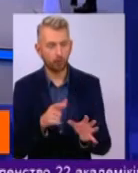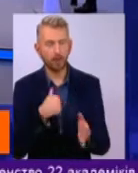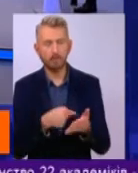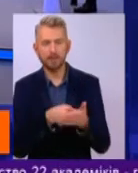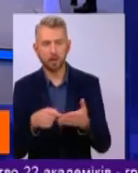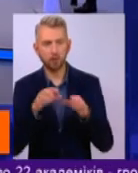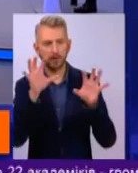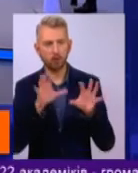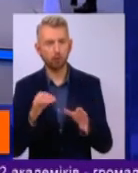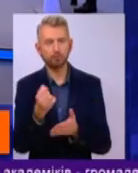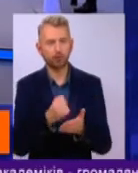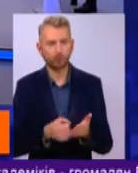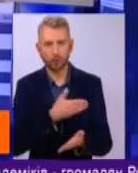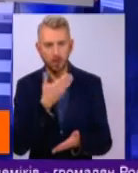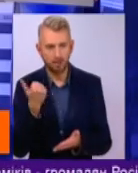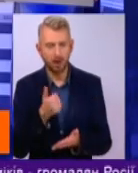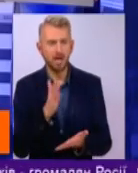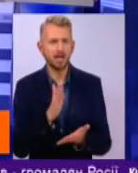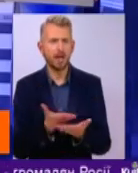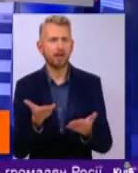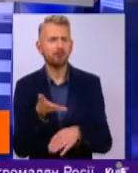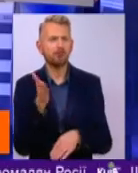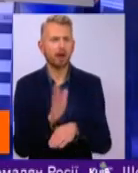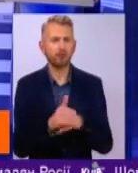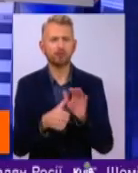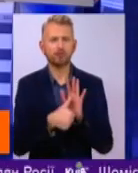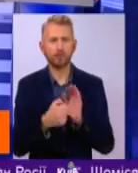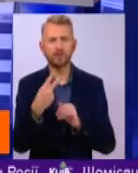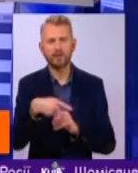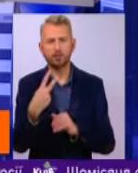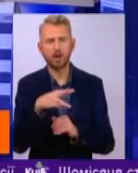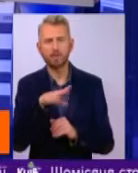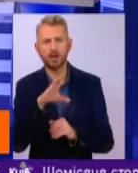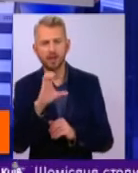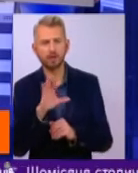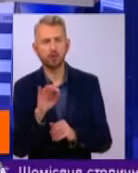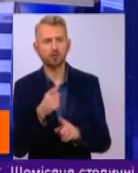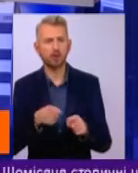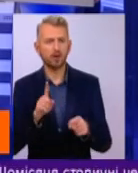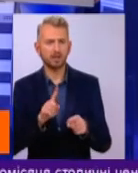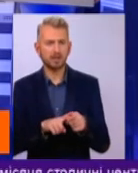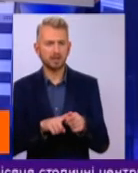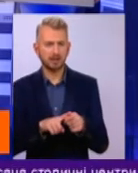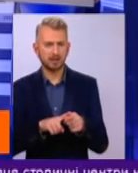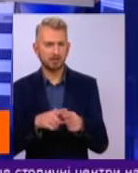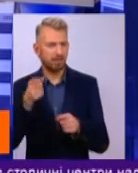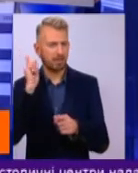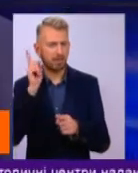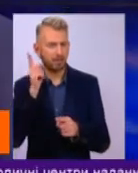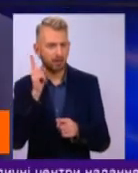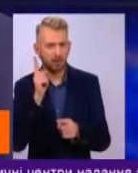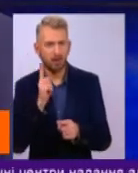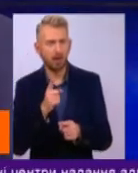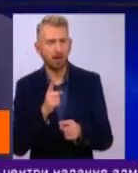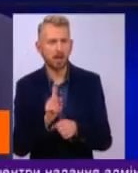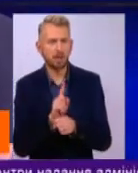підкреслю, закону про зброю немає. Є якийсь там наказ 622 МВС, віще царя панька, який там регламентує якусь